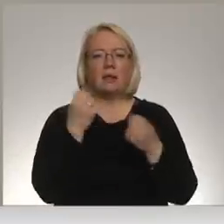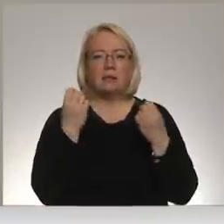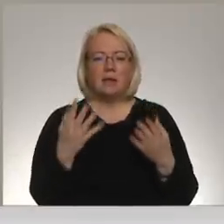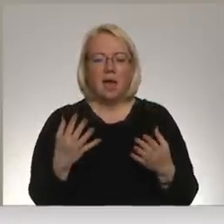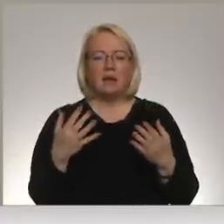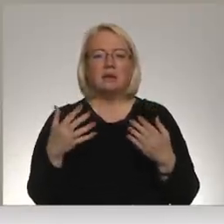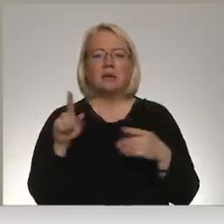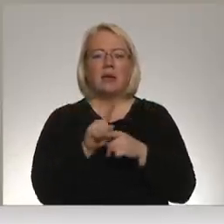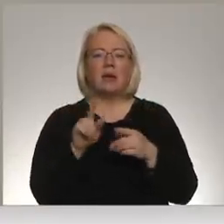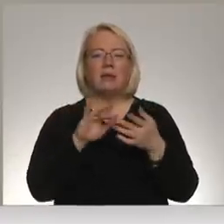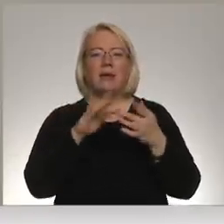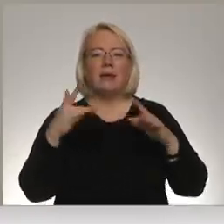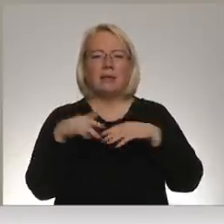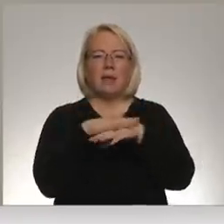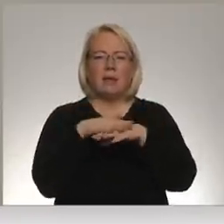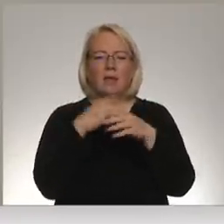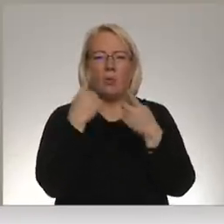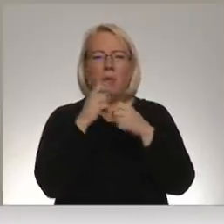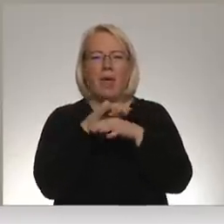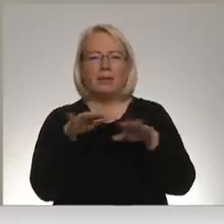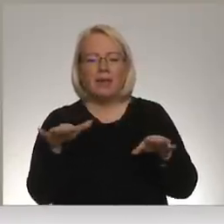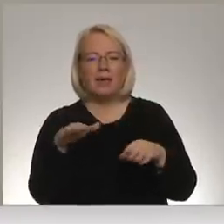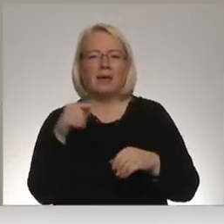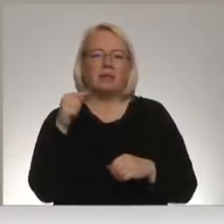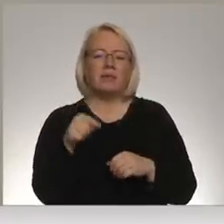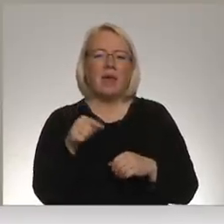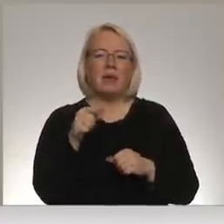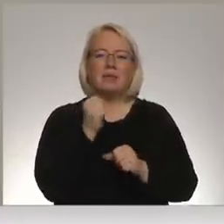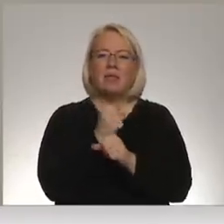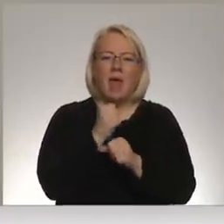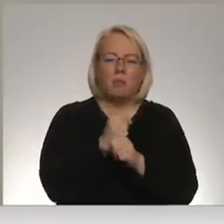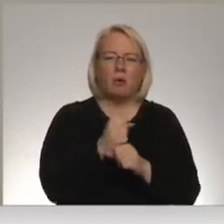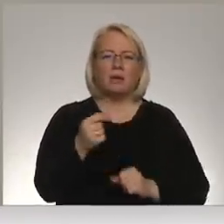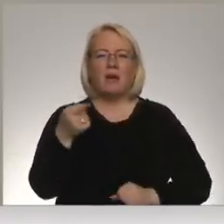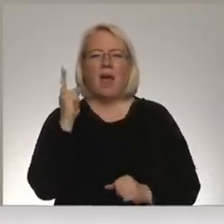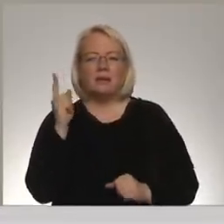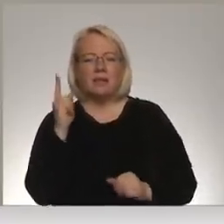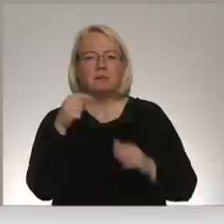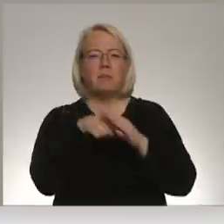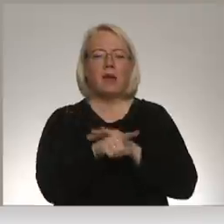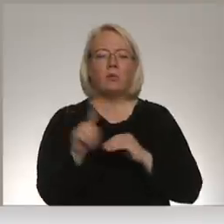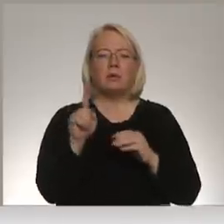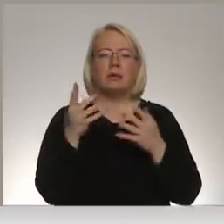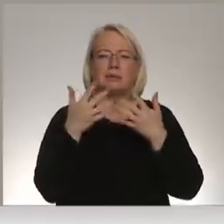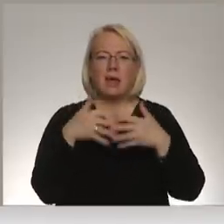sociālajie mediji vairākas platformas faktiski šeit nedarbojas, vai ir aizliegts, vai viņām piekļūt ir tikai sarežģīti,